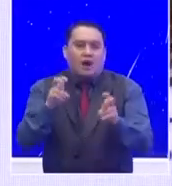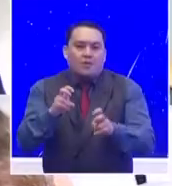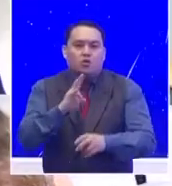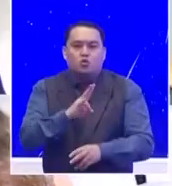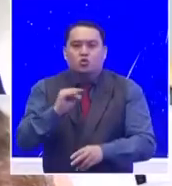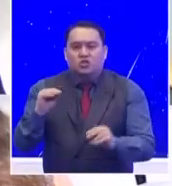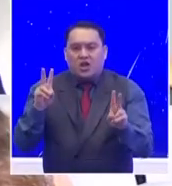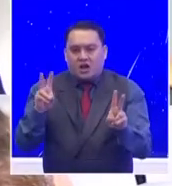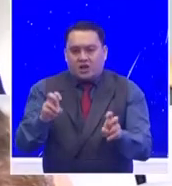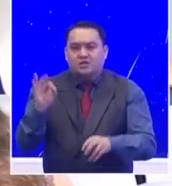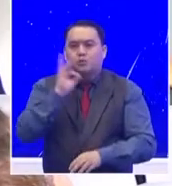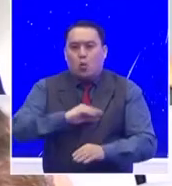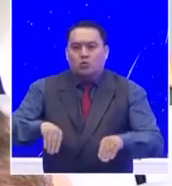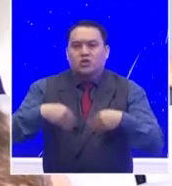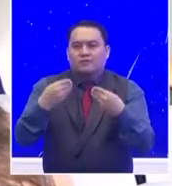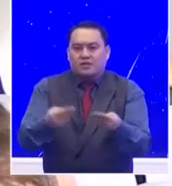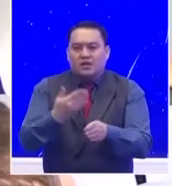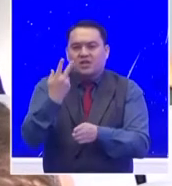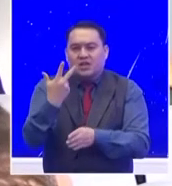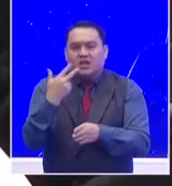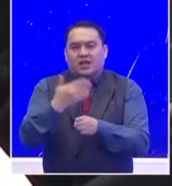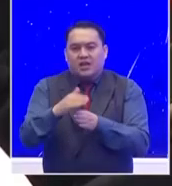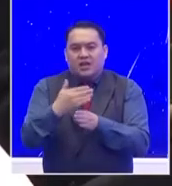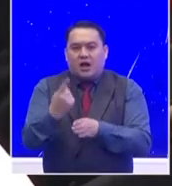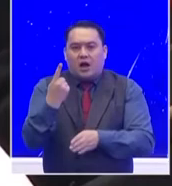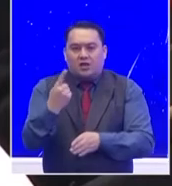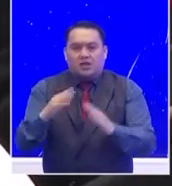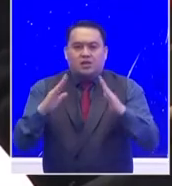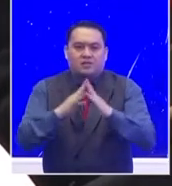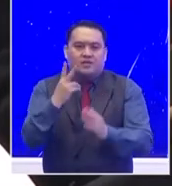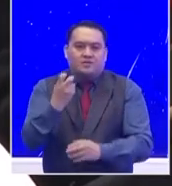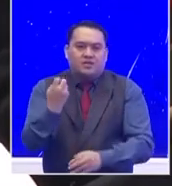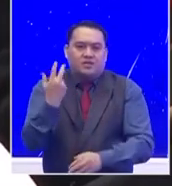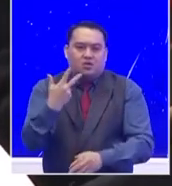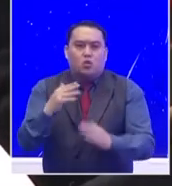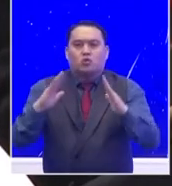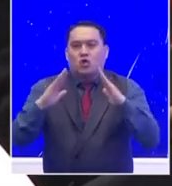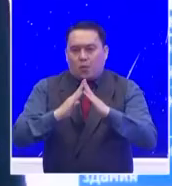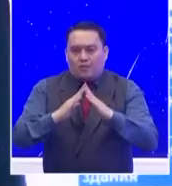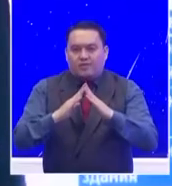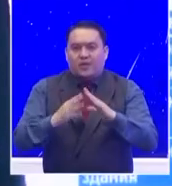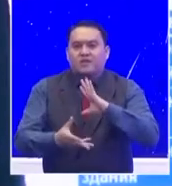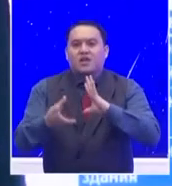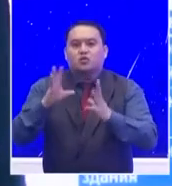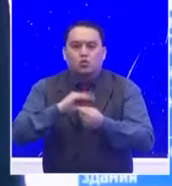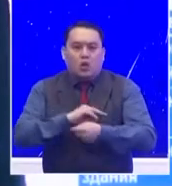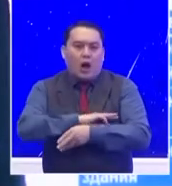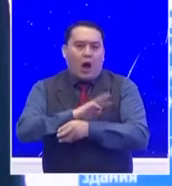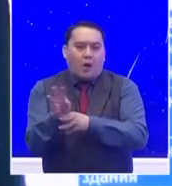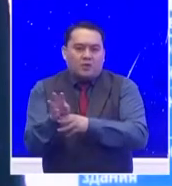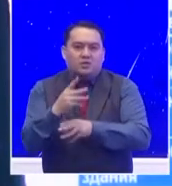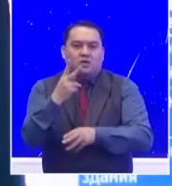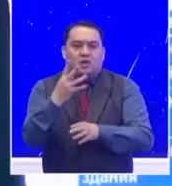программы «Нурлы жер» в эксплуатацию введено 3 кредитных, 1 коммунальный и 203 коттеджных домов, в результате чего обеспечены